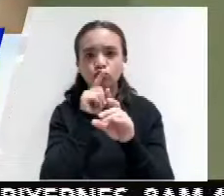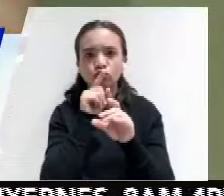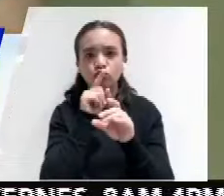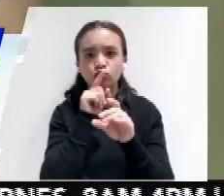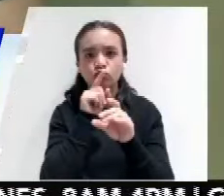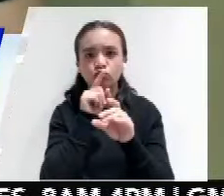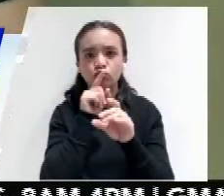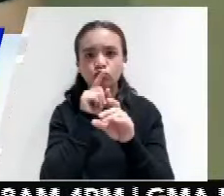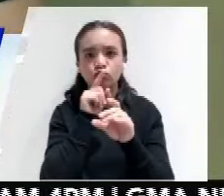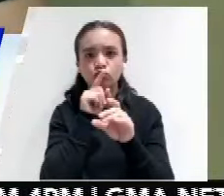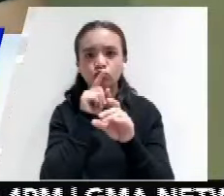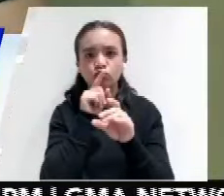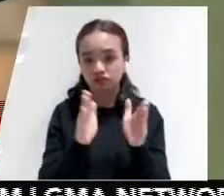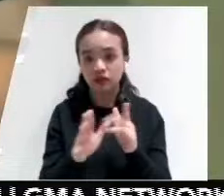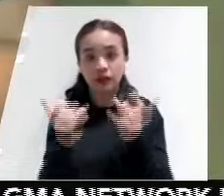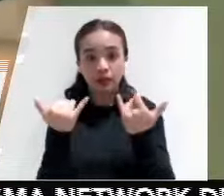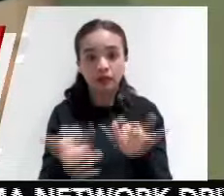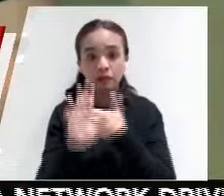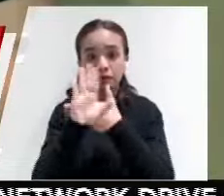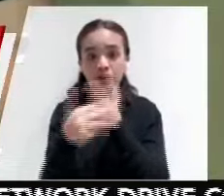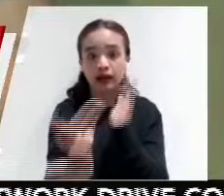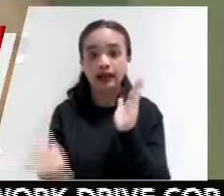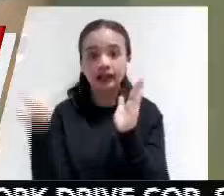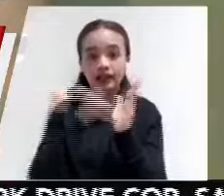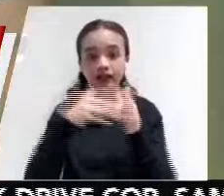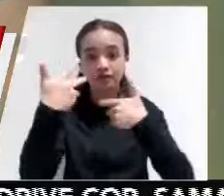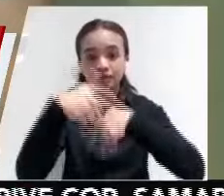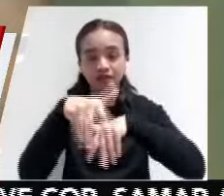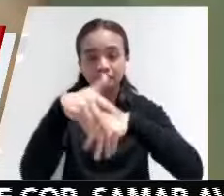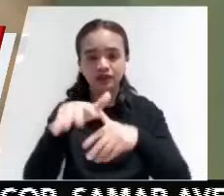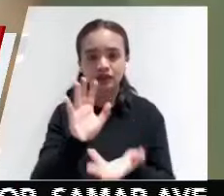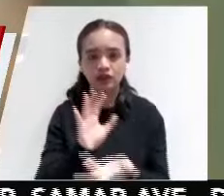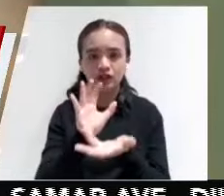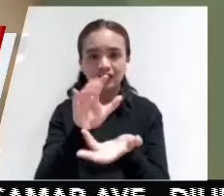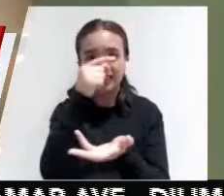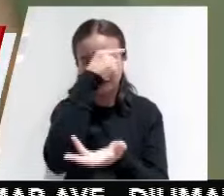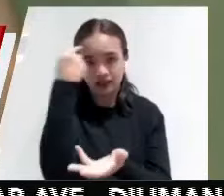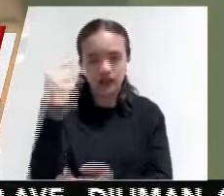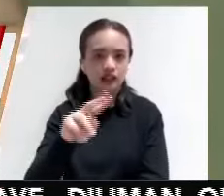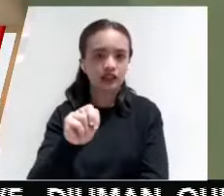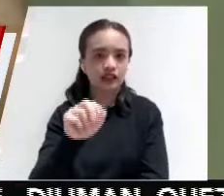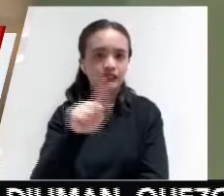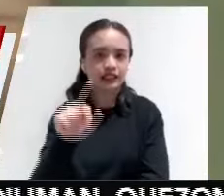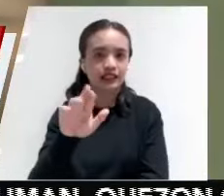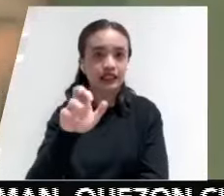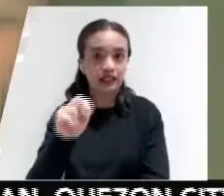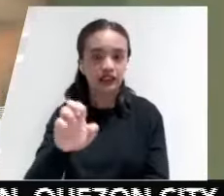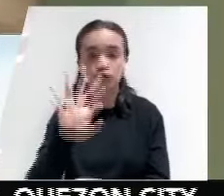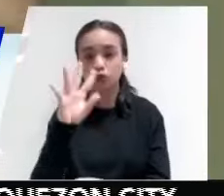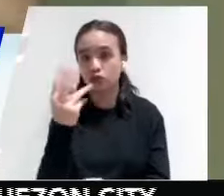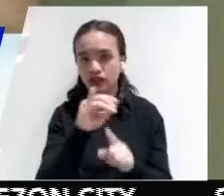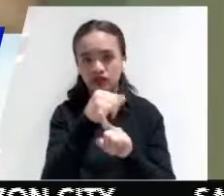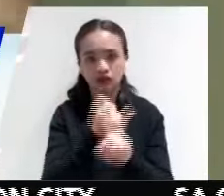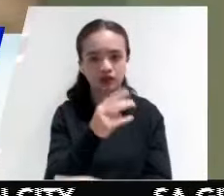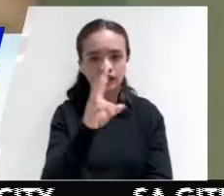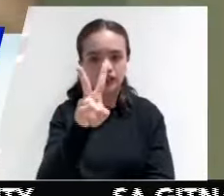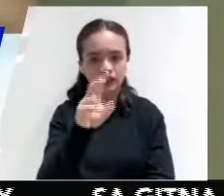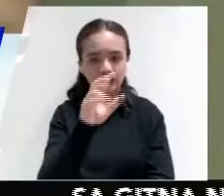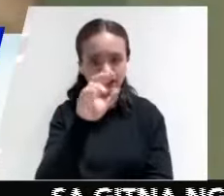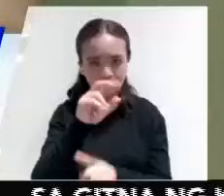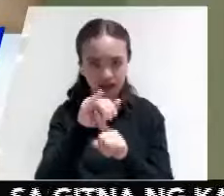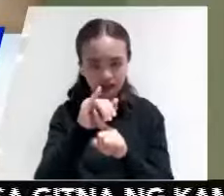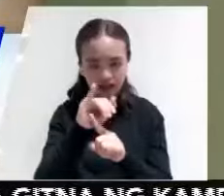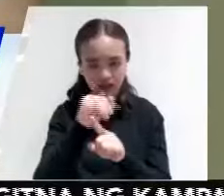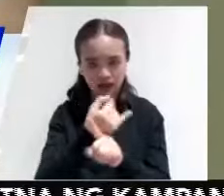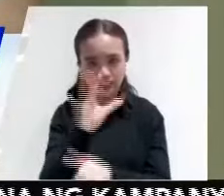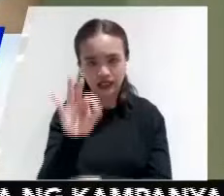Ngayong magbabalik na muli ang prosesyon ng mahal na itim na poong Nazareno sa January 9, 2024. Sinisimula na raw ng mga Hijos na